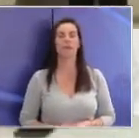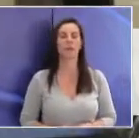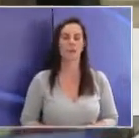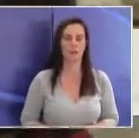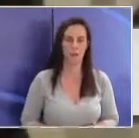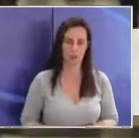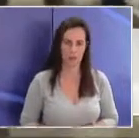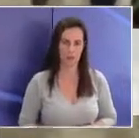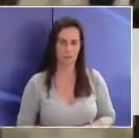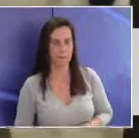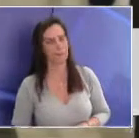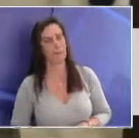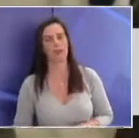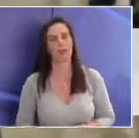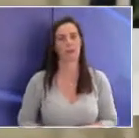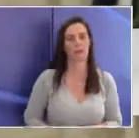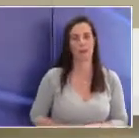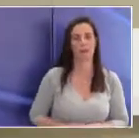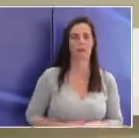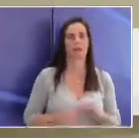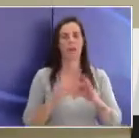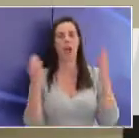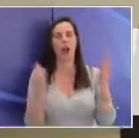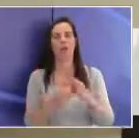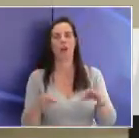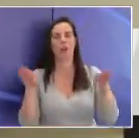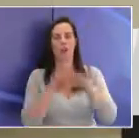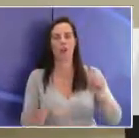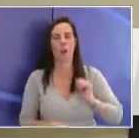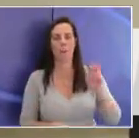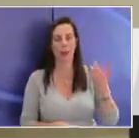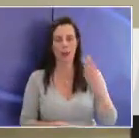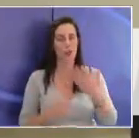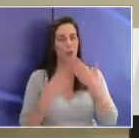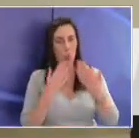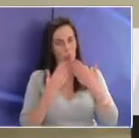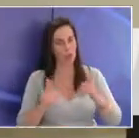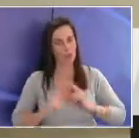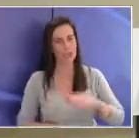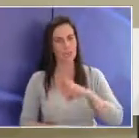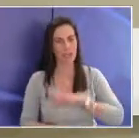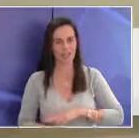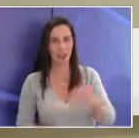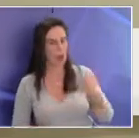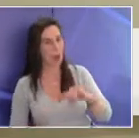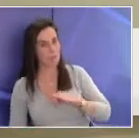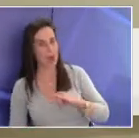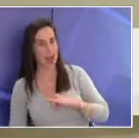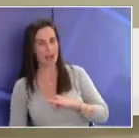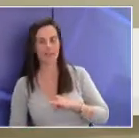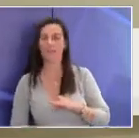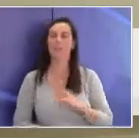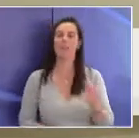לזוהרה ברגר צור, חברת הנהלת הפורום לשוויון בנטל. תודה שחיכית פה בסבלנות. היה מעניין,